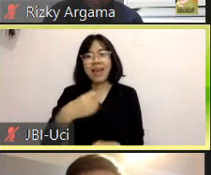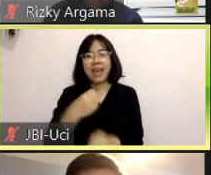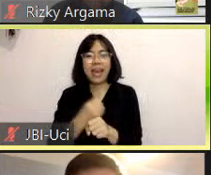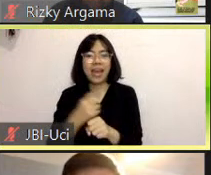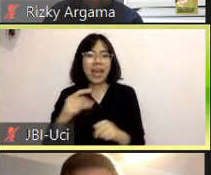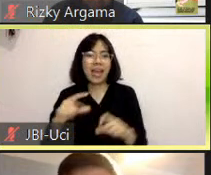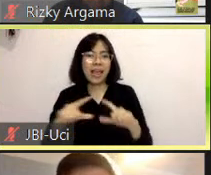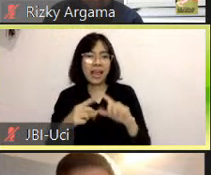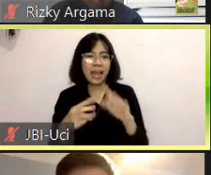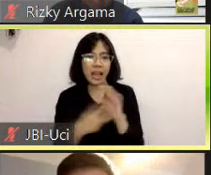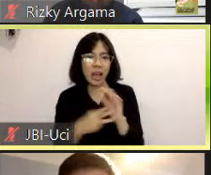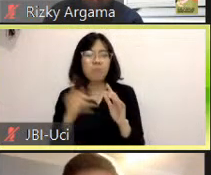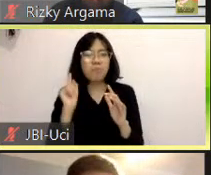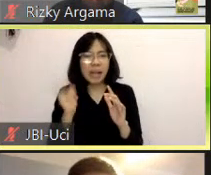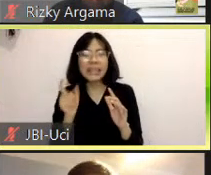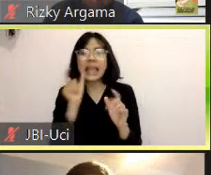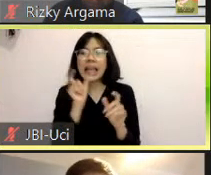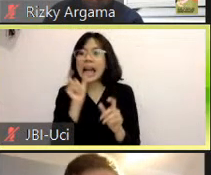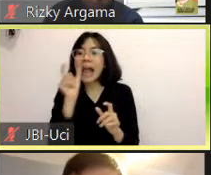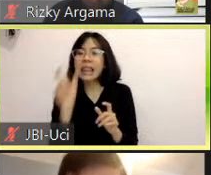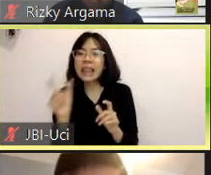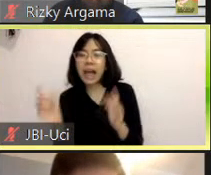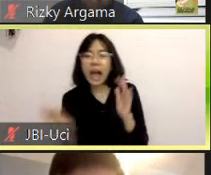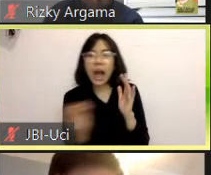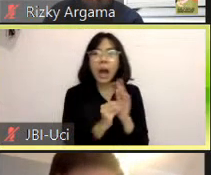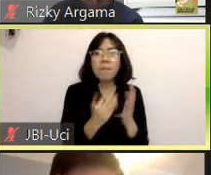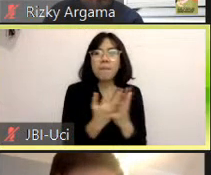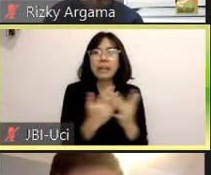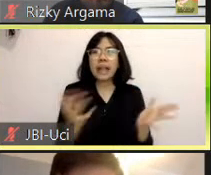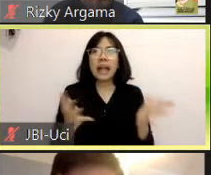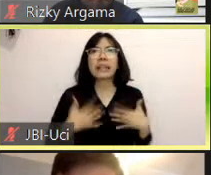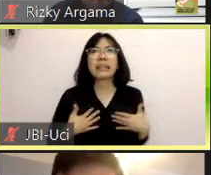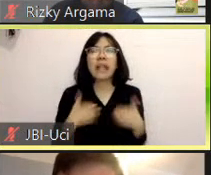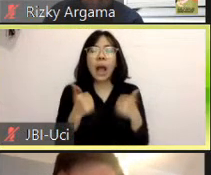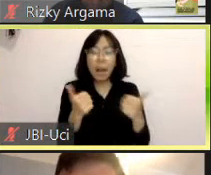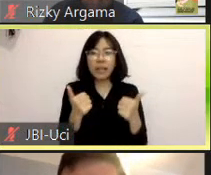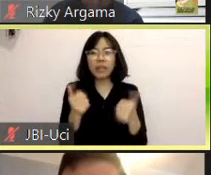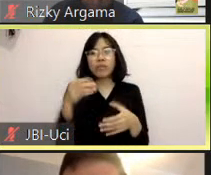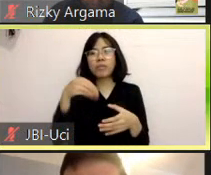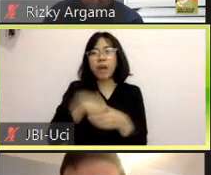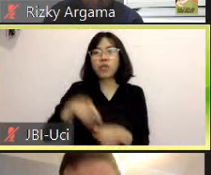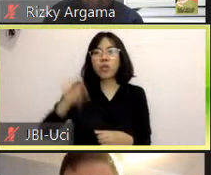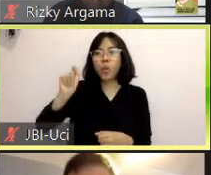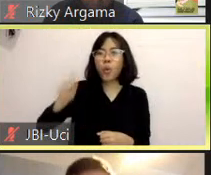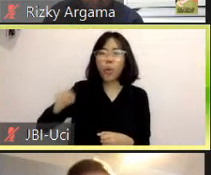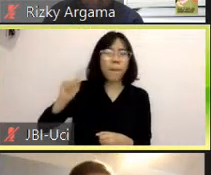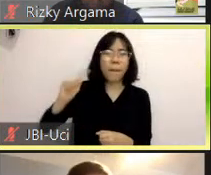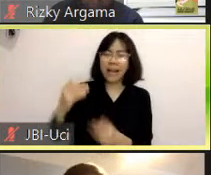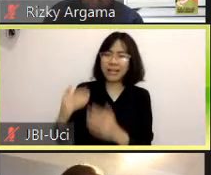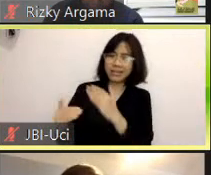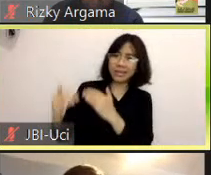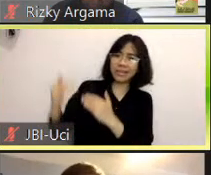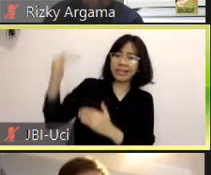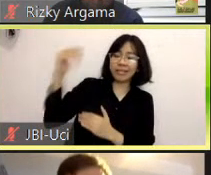Populi Suprema Lex Esto, keselamatan rakyat merupakan hukum tertinggi.